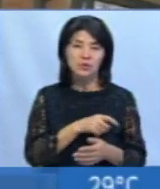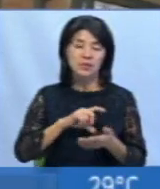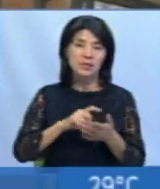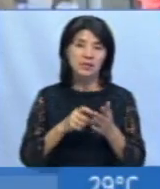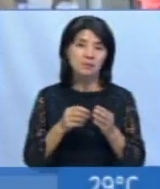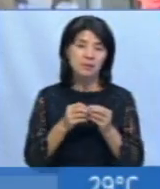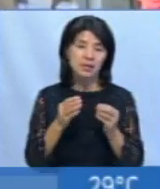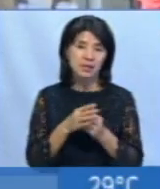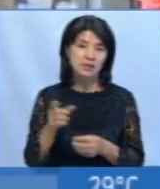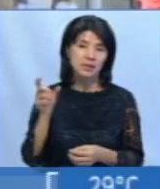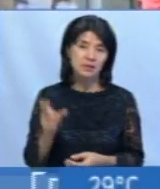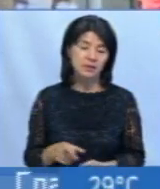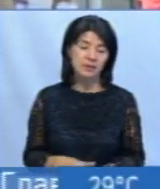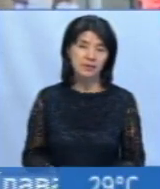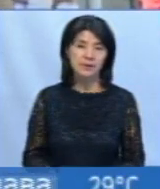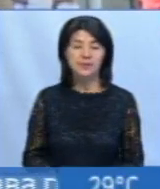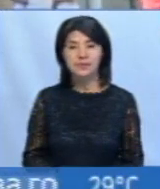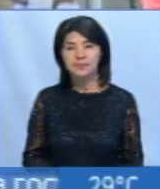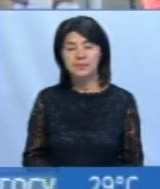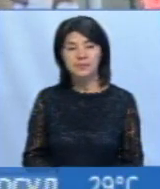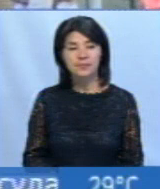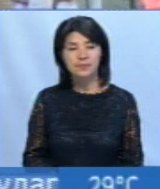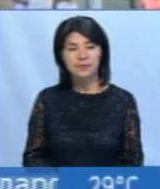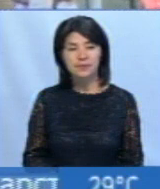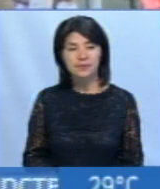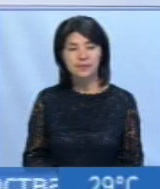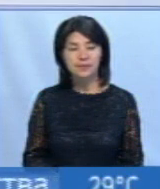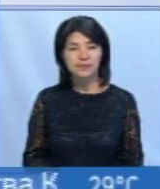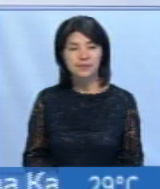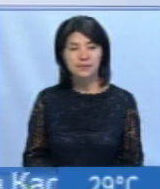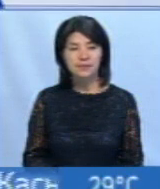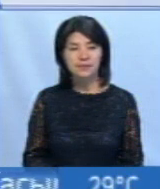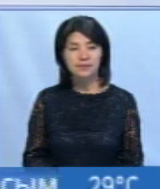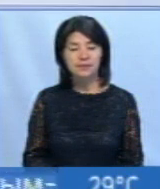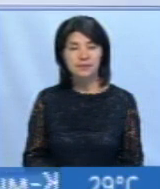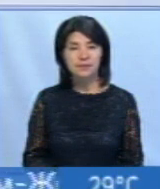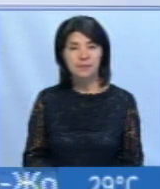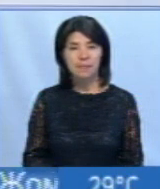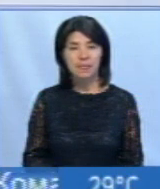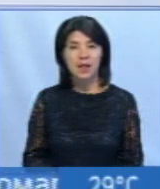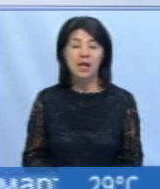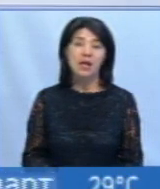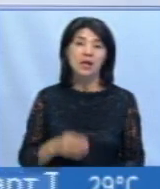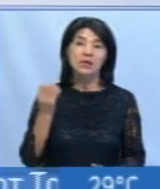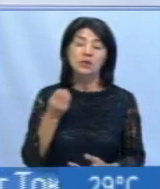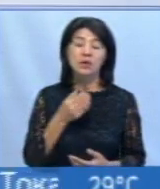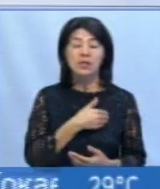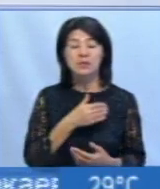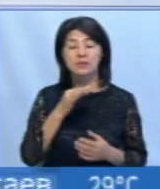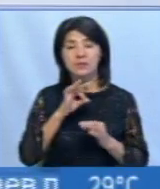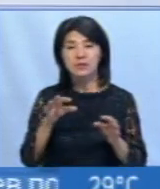человек. Ринат Абдулкаюмов, Амир Ирланов, Ертыс Ахпарат. А в следующем сюжете мы хотим рассказать вам о